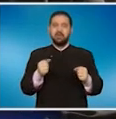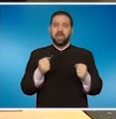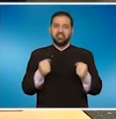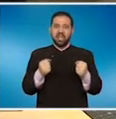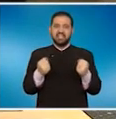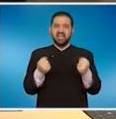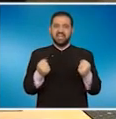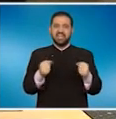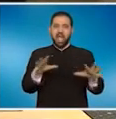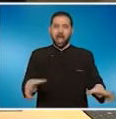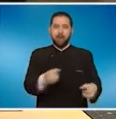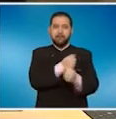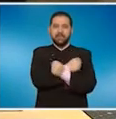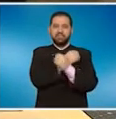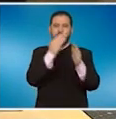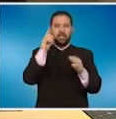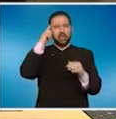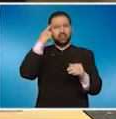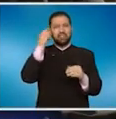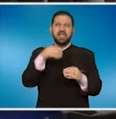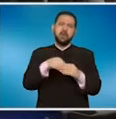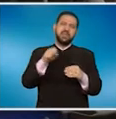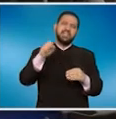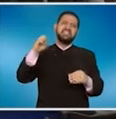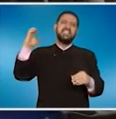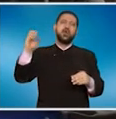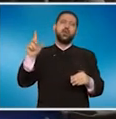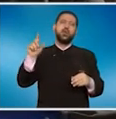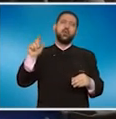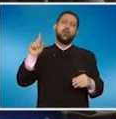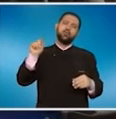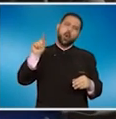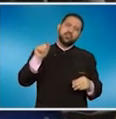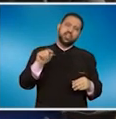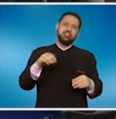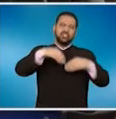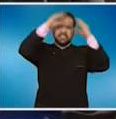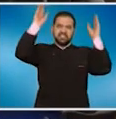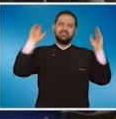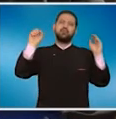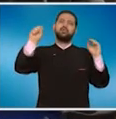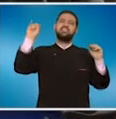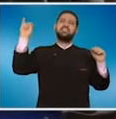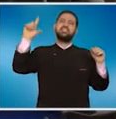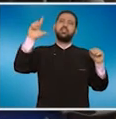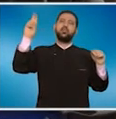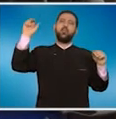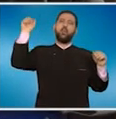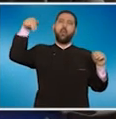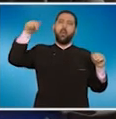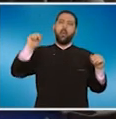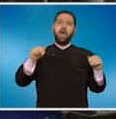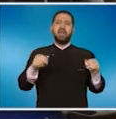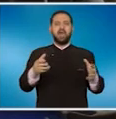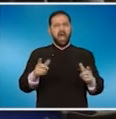mântuirii. Știți că în secolul al XX-lea Sfântul Siloan Atonitul, nu, a trăit niște experiențe